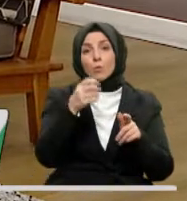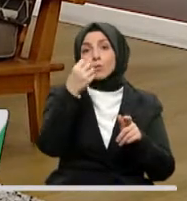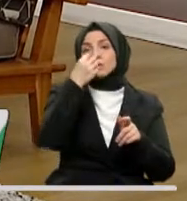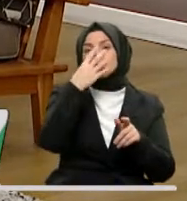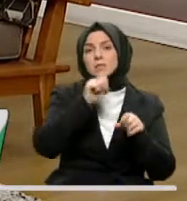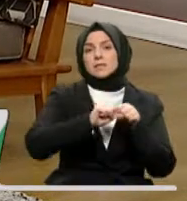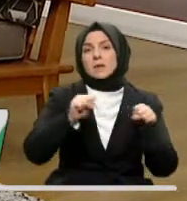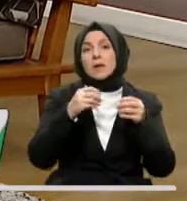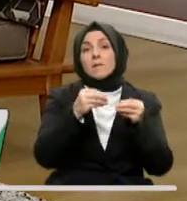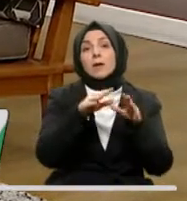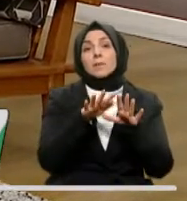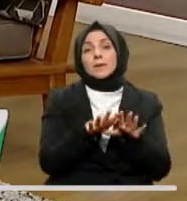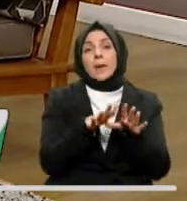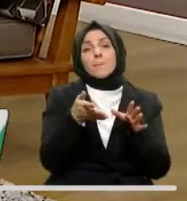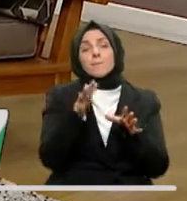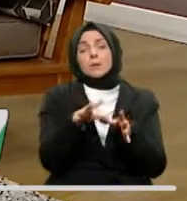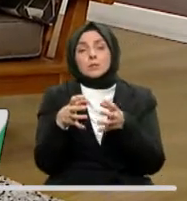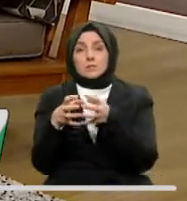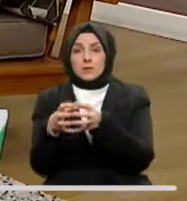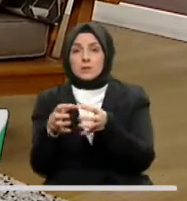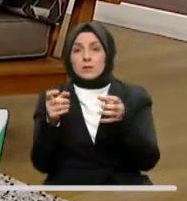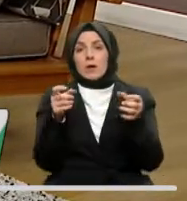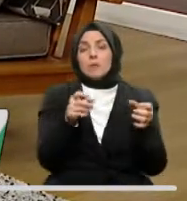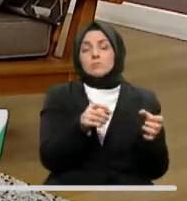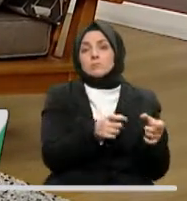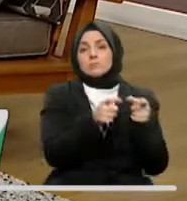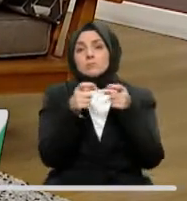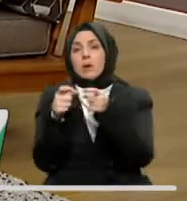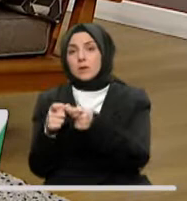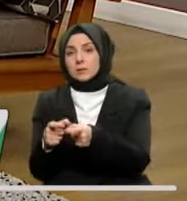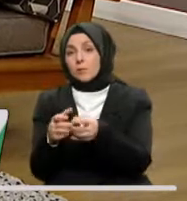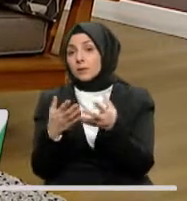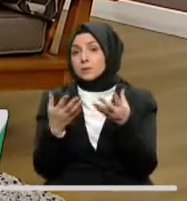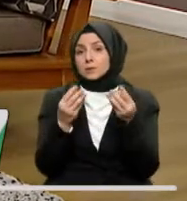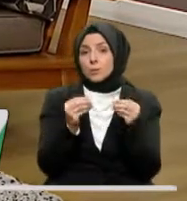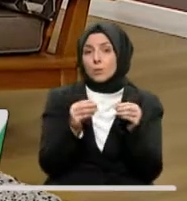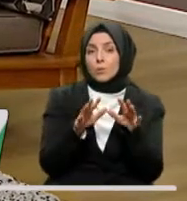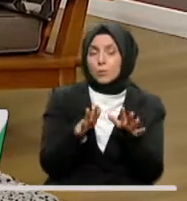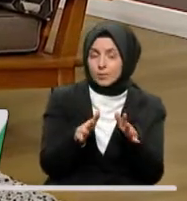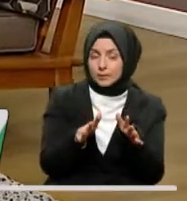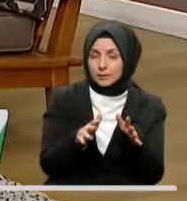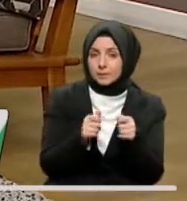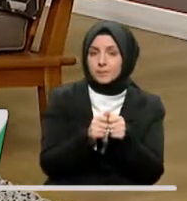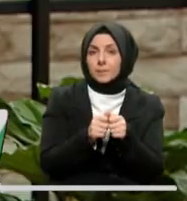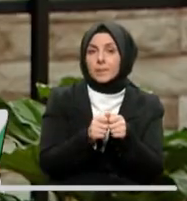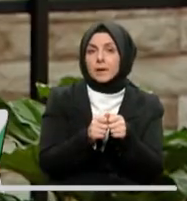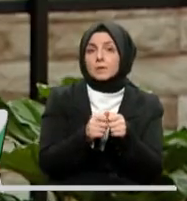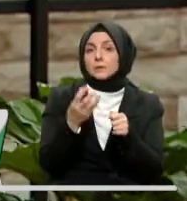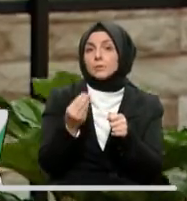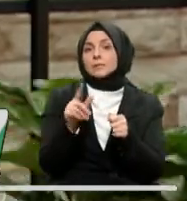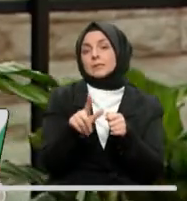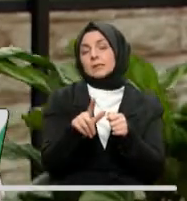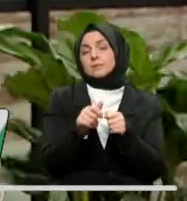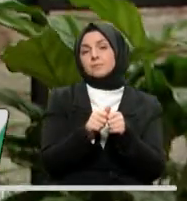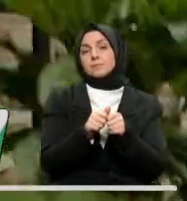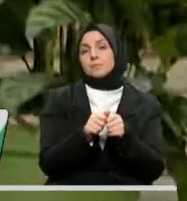saksıdan çıkarıp diğer taksiye almak öp ben şunu şöyle köyümüzün izle lütfen iki farklı şekilde Orkidenin farklı diğer çiçeklerin